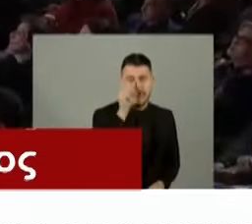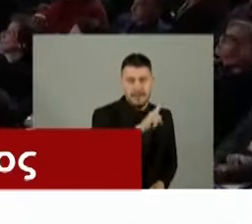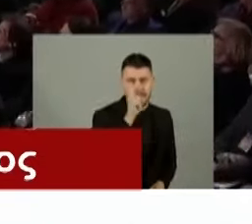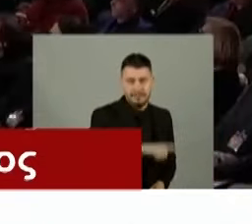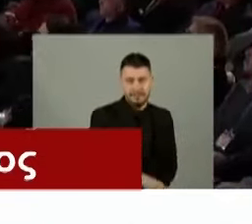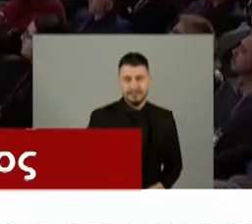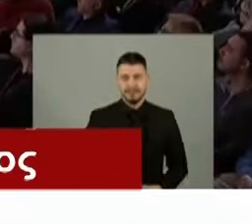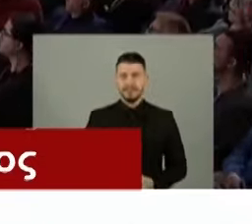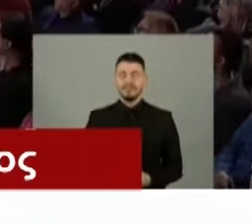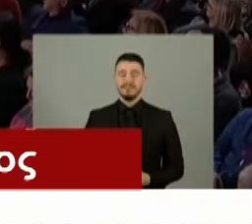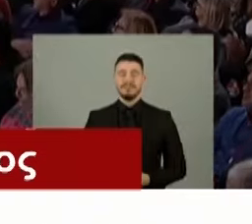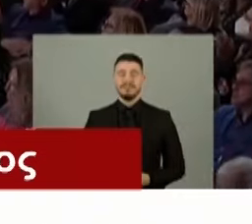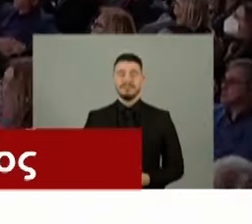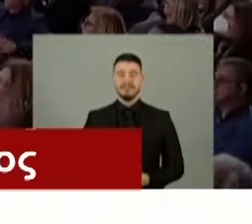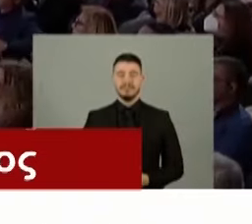περιπτώσει